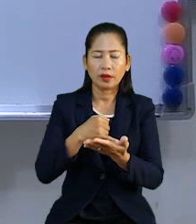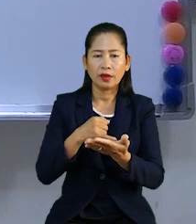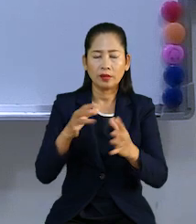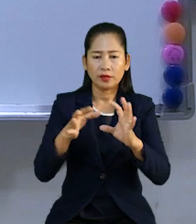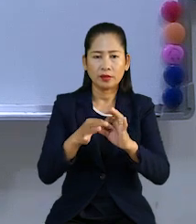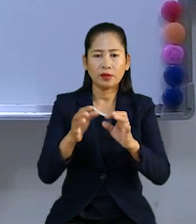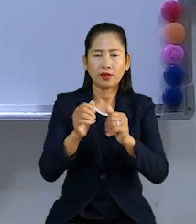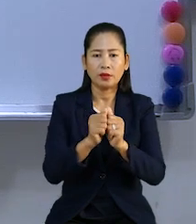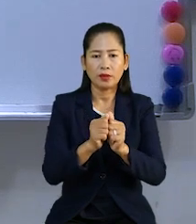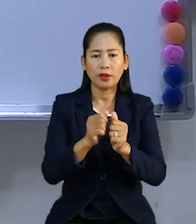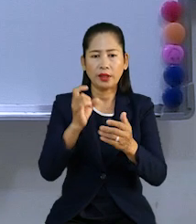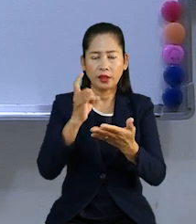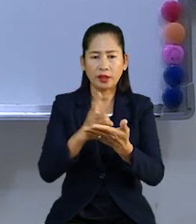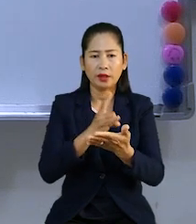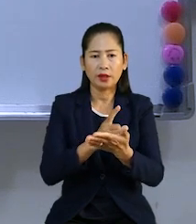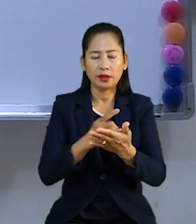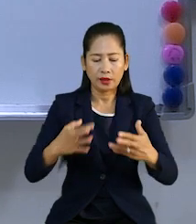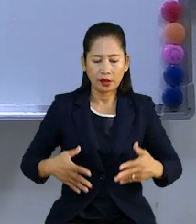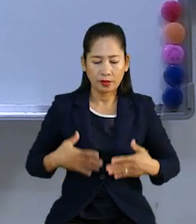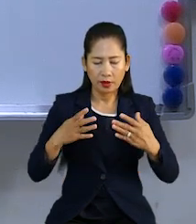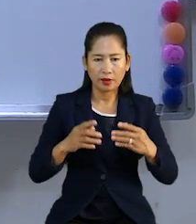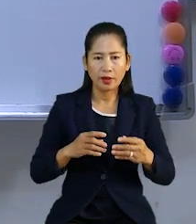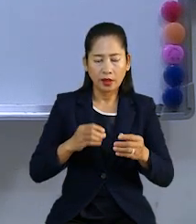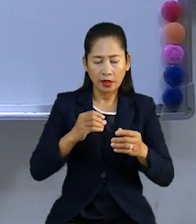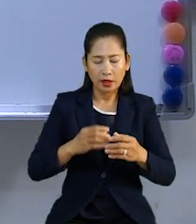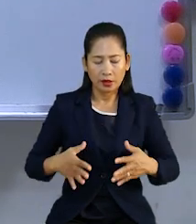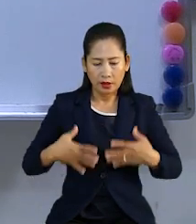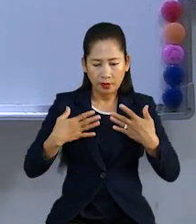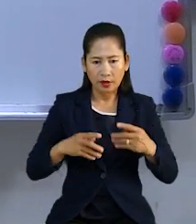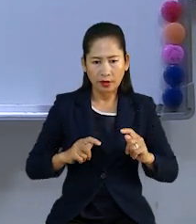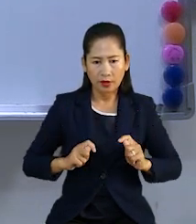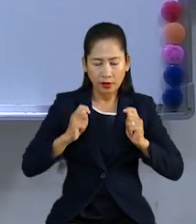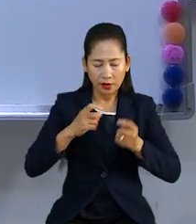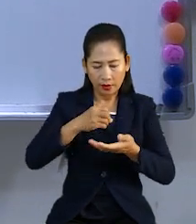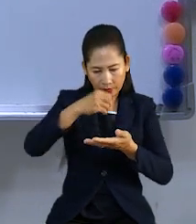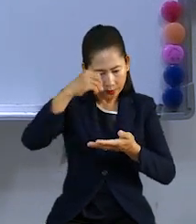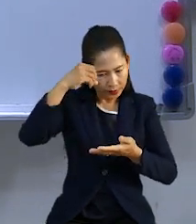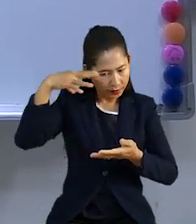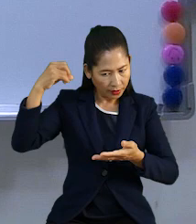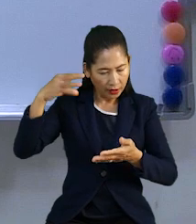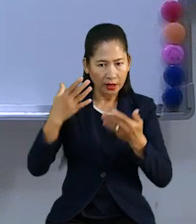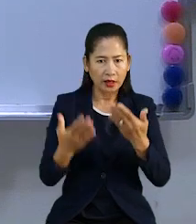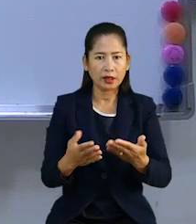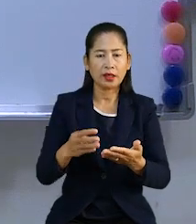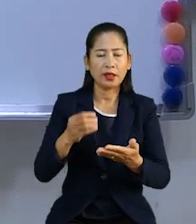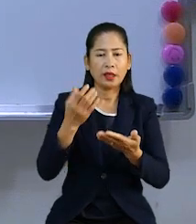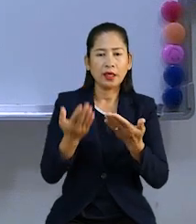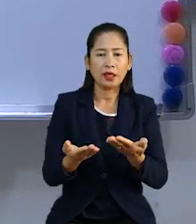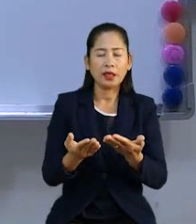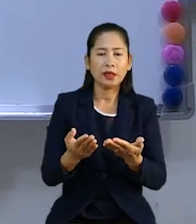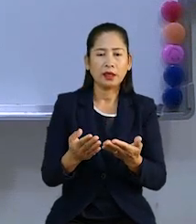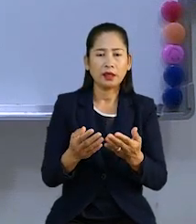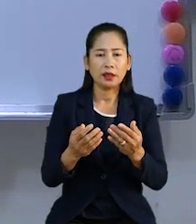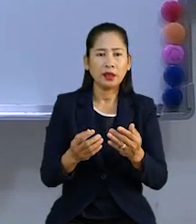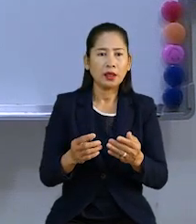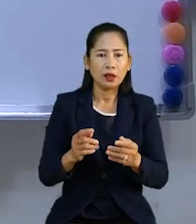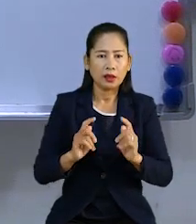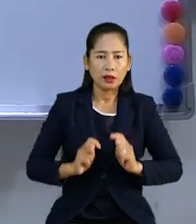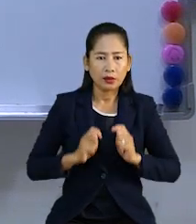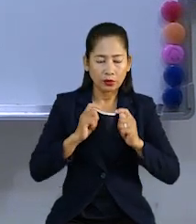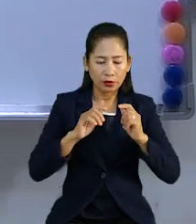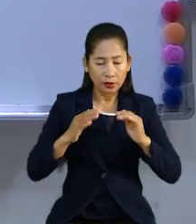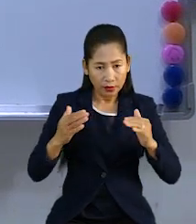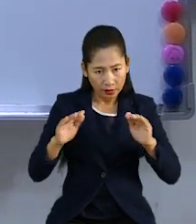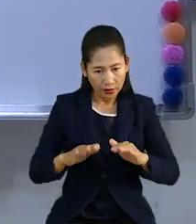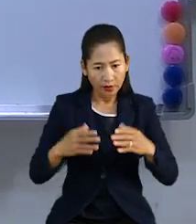sao chốp chú mùi nâng mê riêng câu chi phí rùa nâng bà chăm thang ngày rồi bà con căn tay lăng lăng hời vì rùa sọ thang ngày nít là bày rùa nữ cư dương